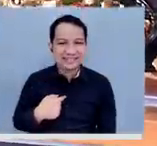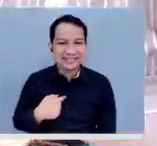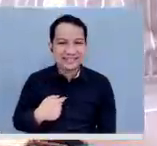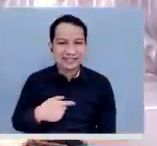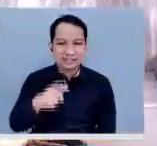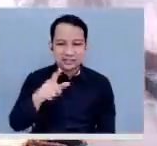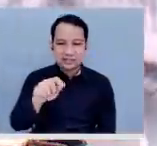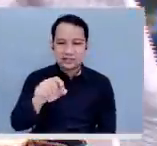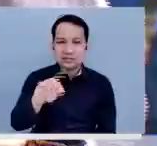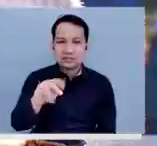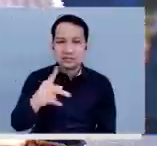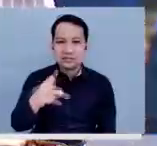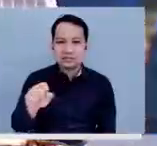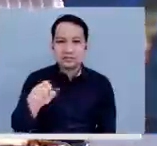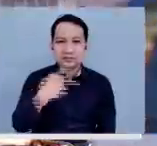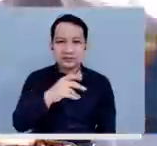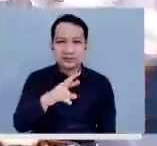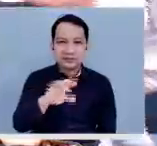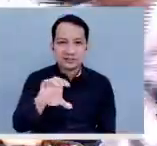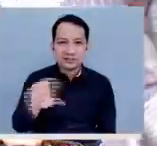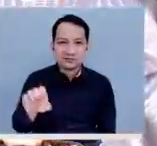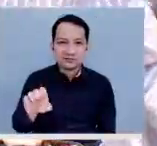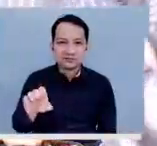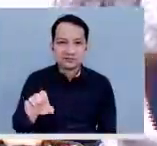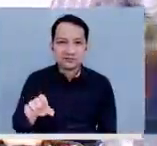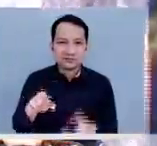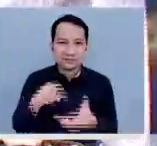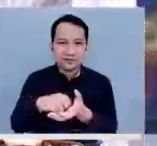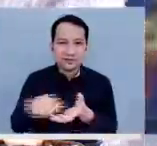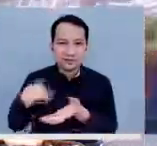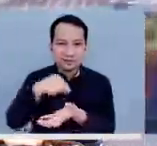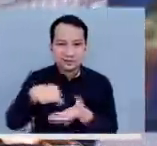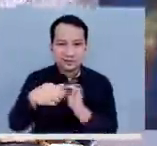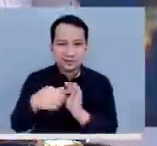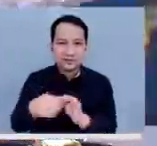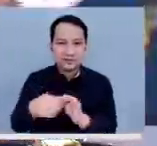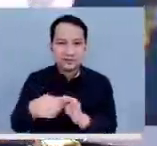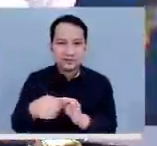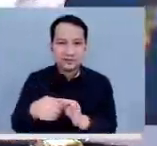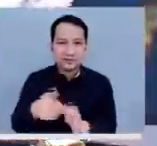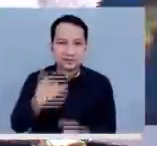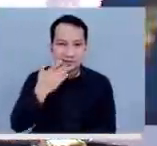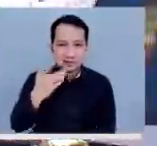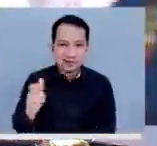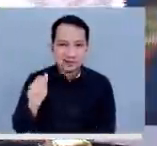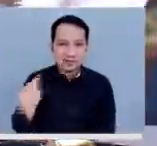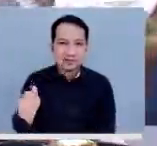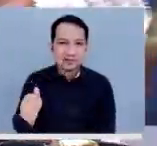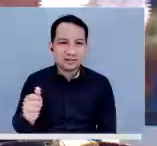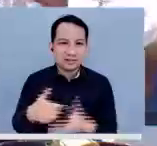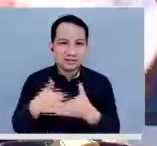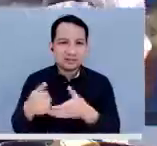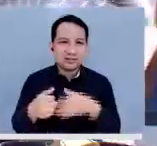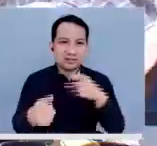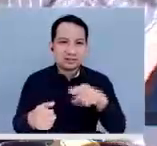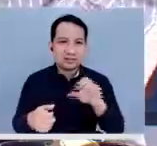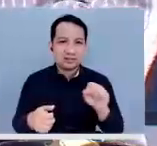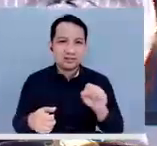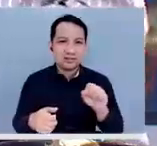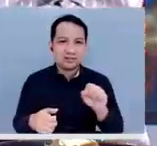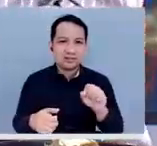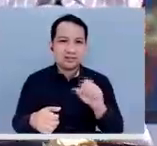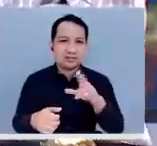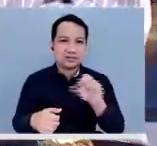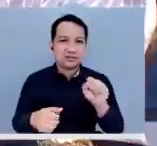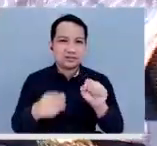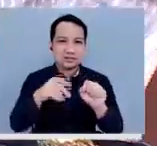tonkatsu kare-kare. Okay. Tonkatsu na kare-kare yung sauce. And then maglalabas din ka naman pares, sushi pares. Okay.